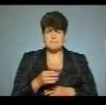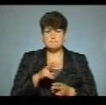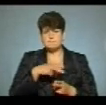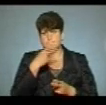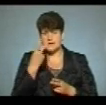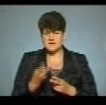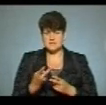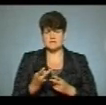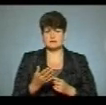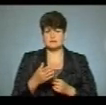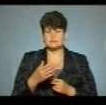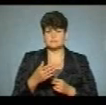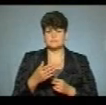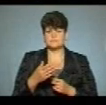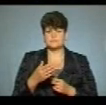падіння з висоти,